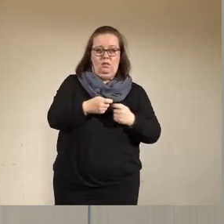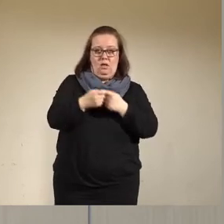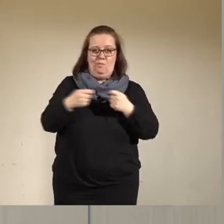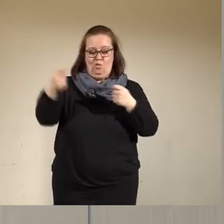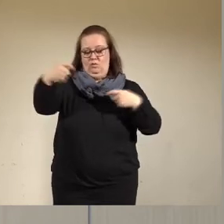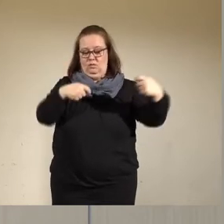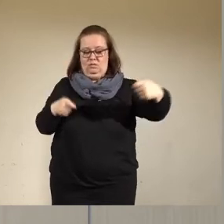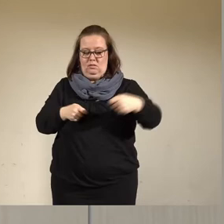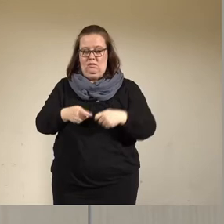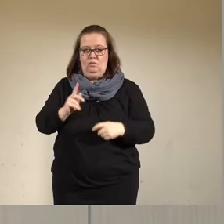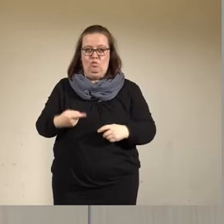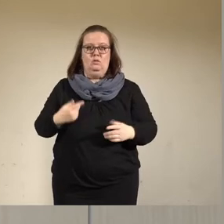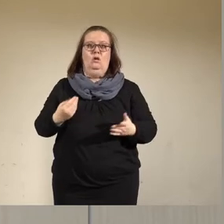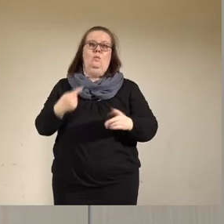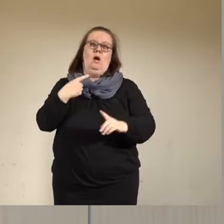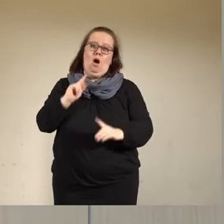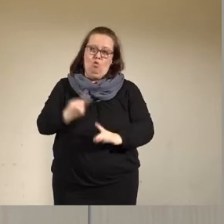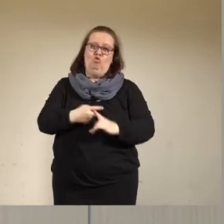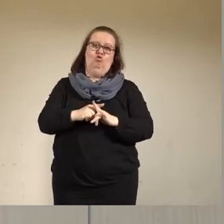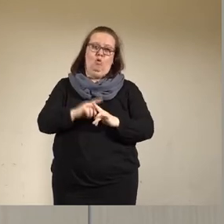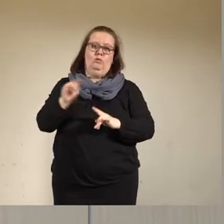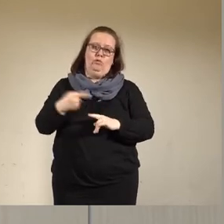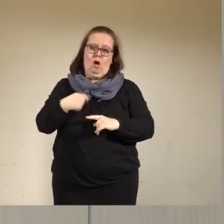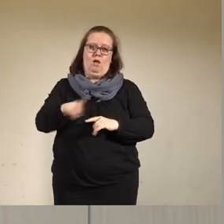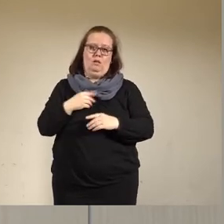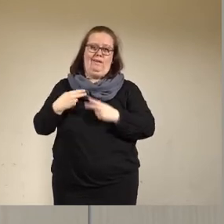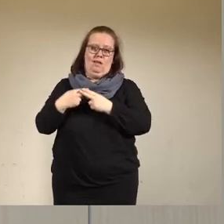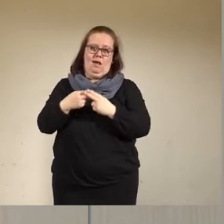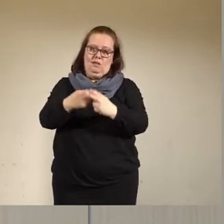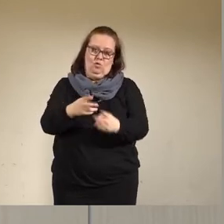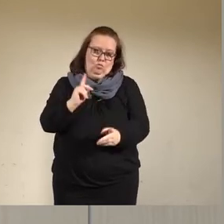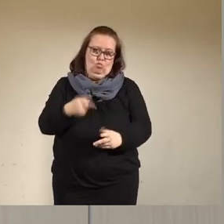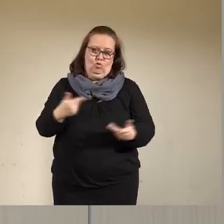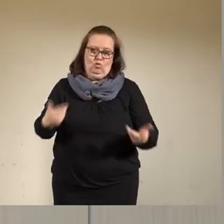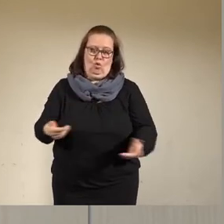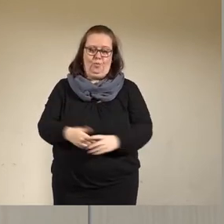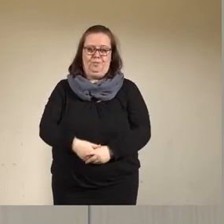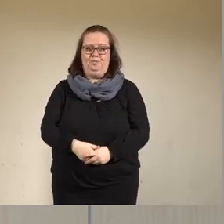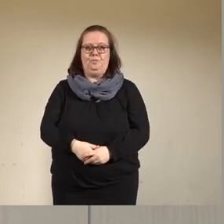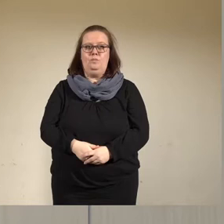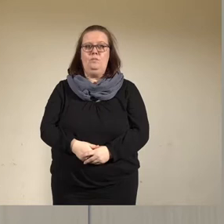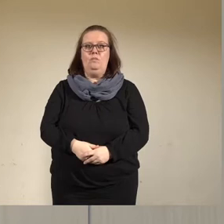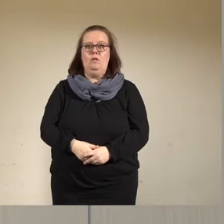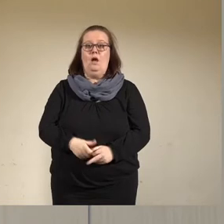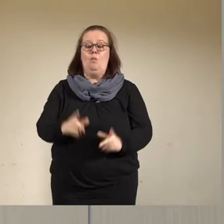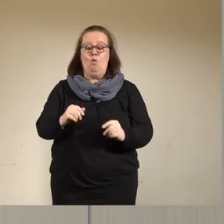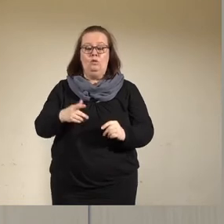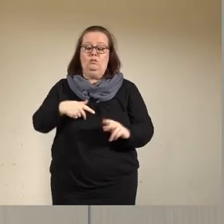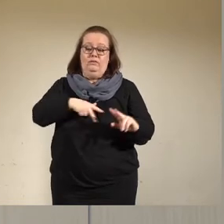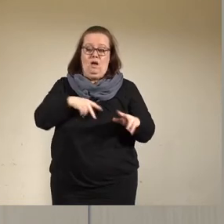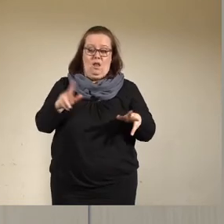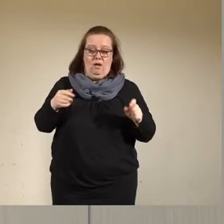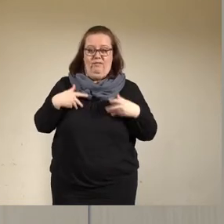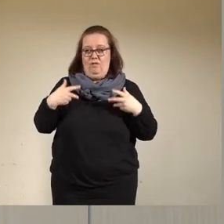enthalten, mithin Schulden für nachfolgende Generationen. Ich verhehle nicht, dass bei aller